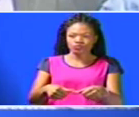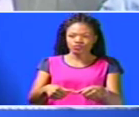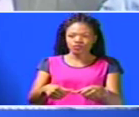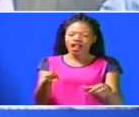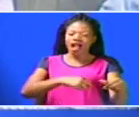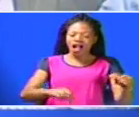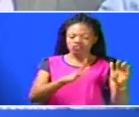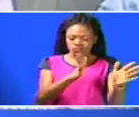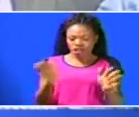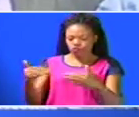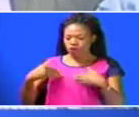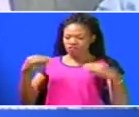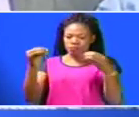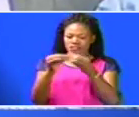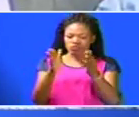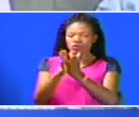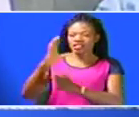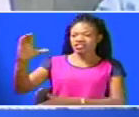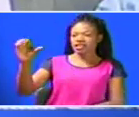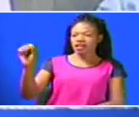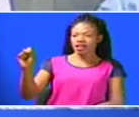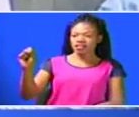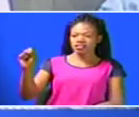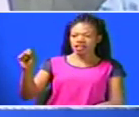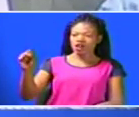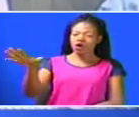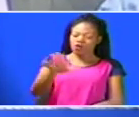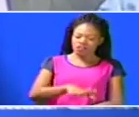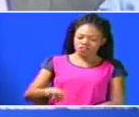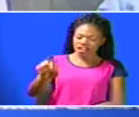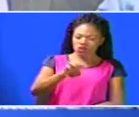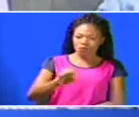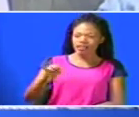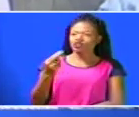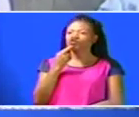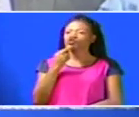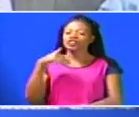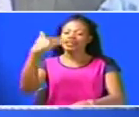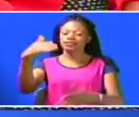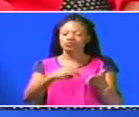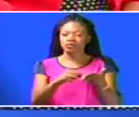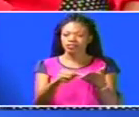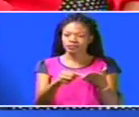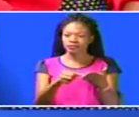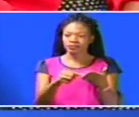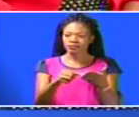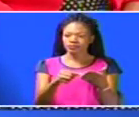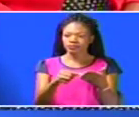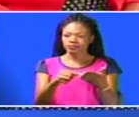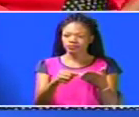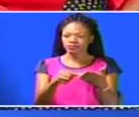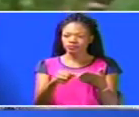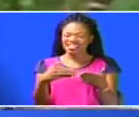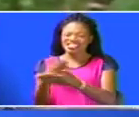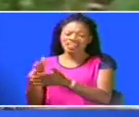a meeting with the Cabinet Secretary of Environment on Tuesday next week. Baadhi ya